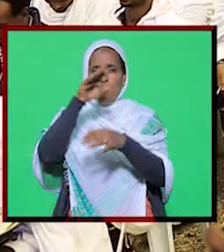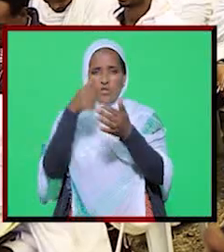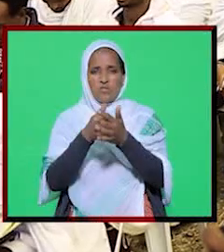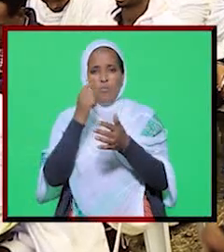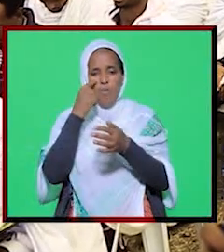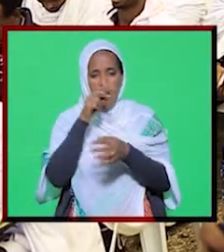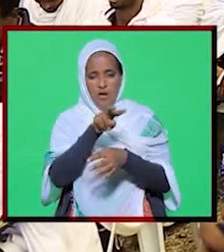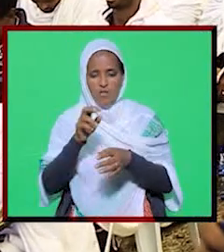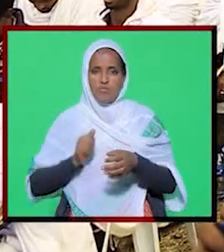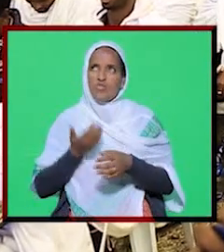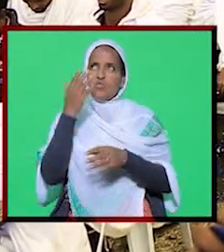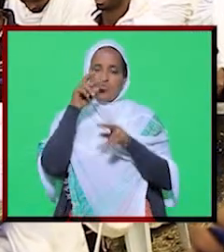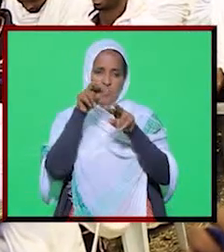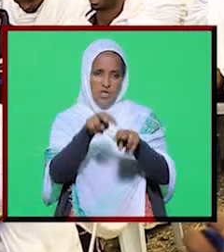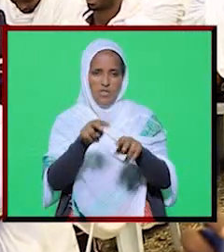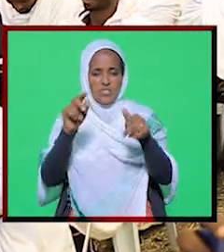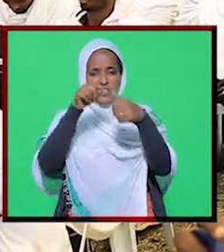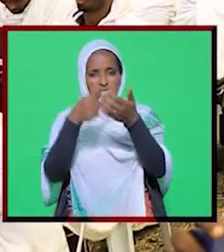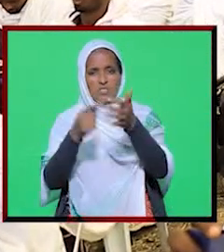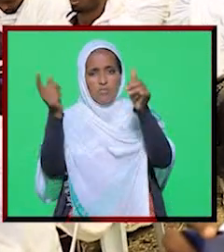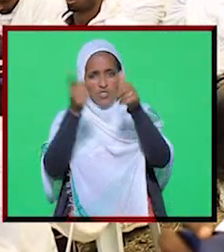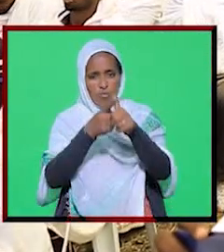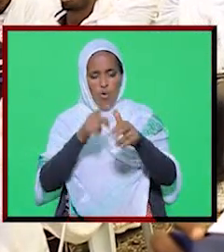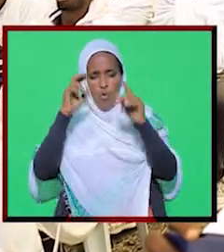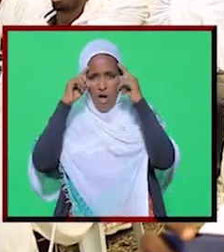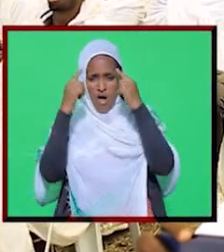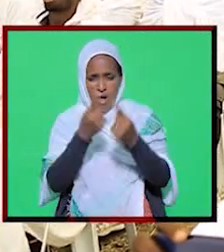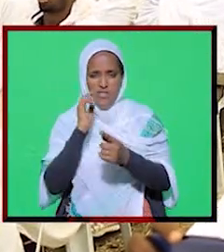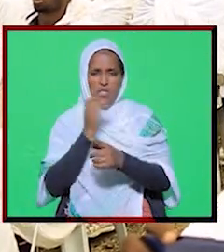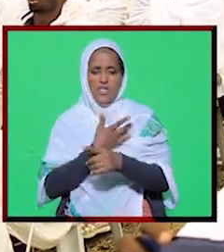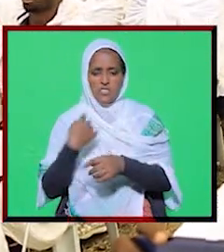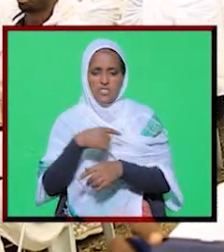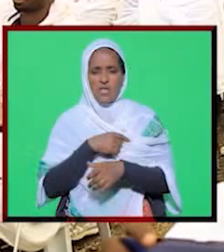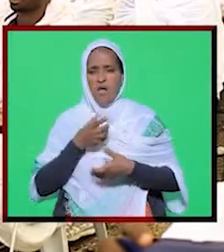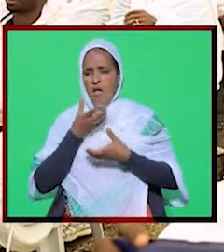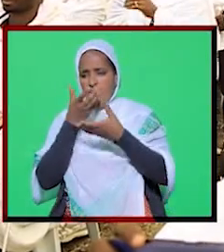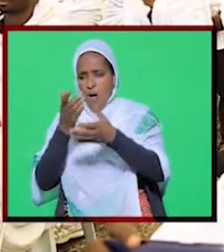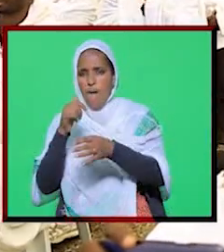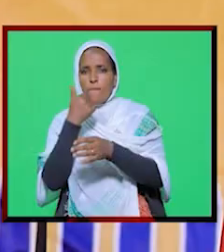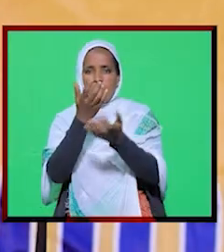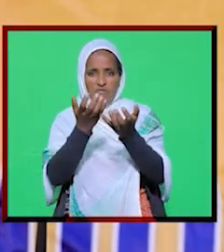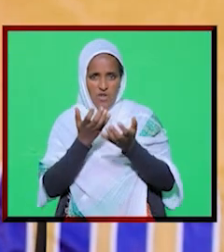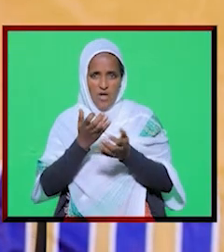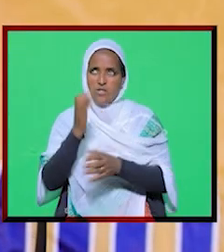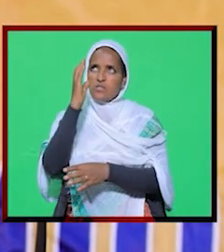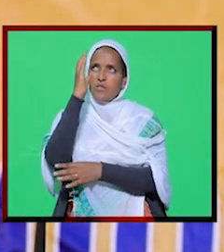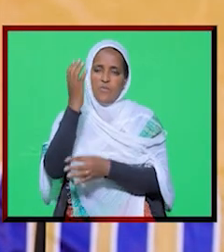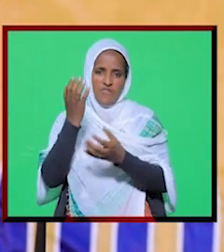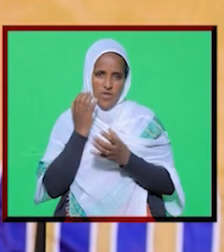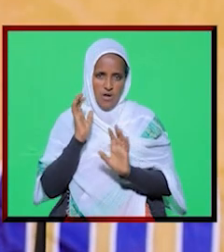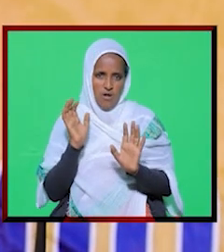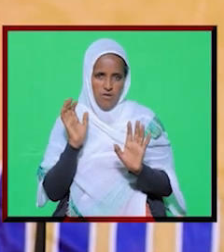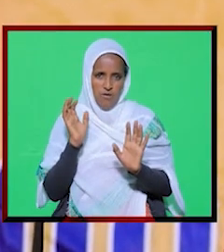በአይነ ምረቱ ይመልከተን። ስለዚህ የመጀመሪያው ምእመናን ኃጢአታችንን እንድንናዘዝ ማን ይፈልጋል ማለት ነው?